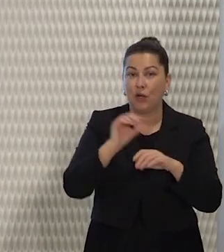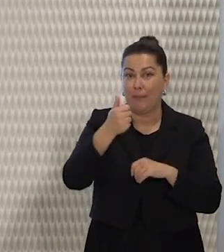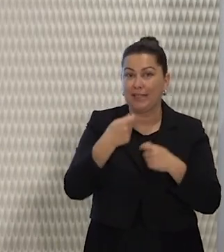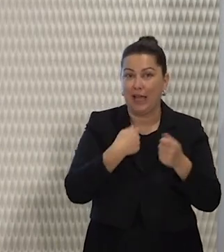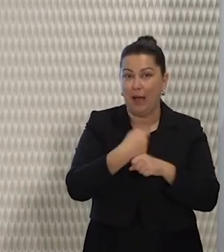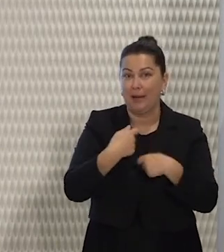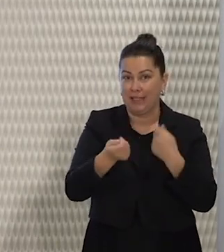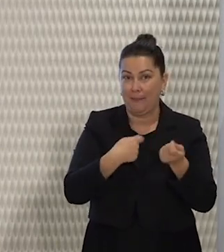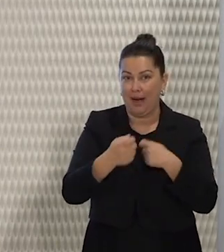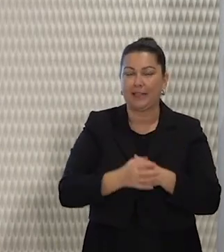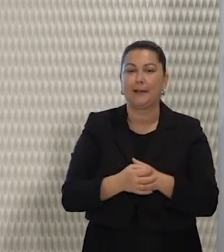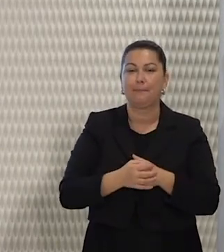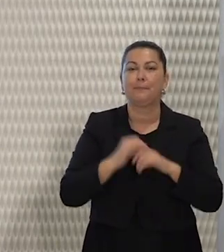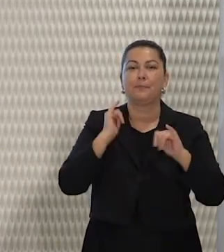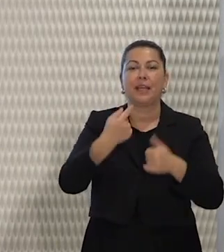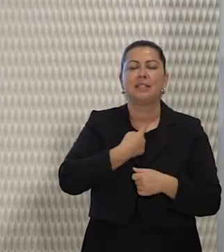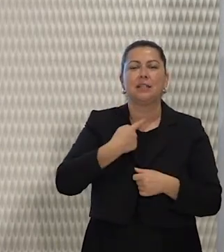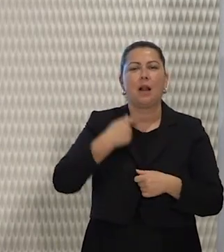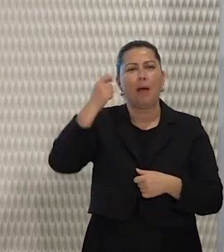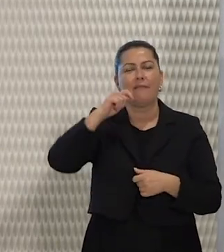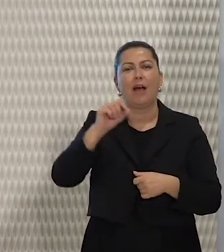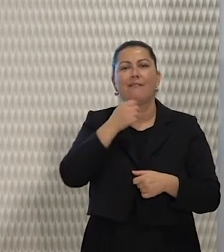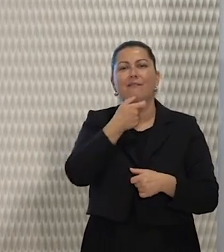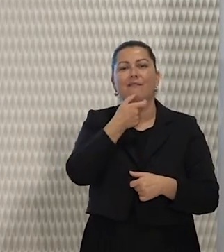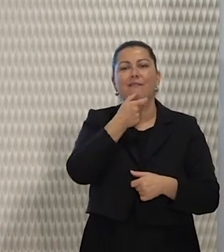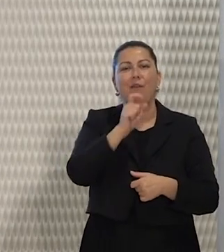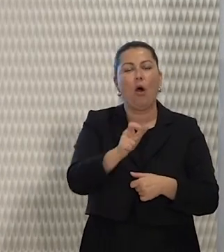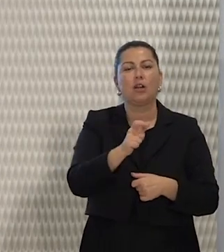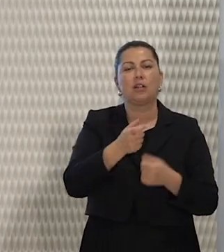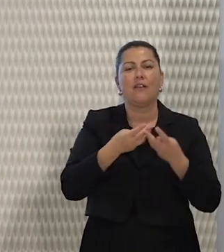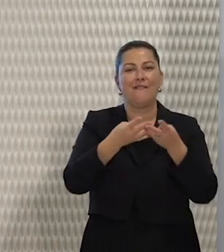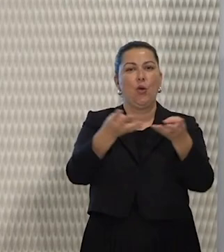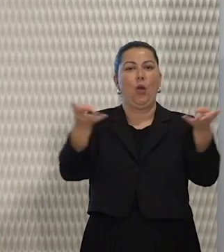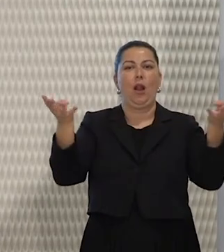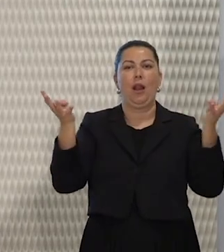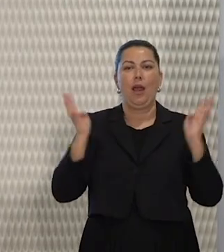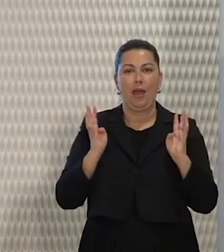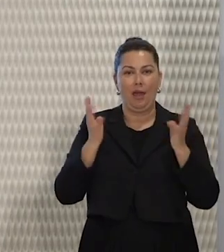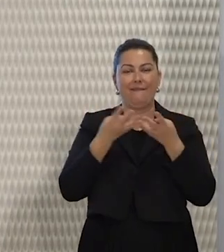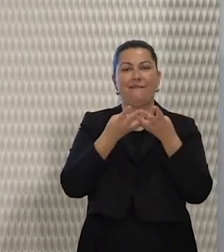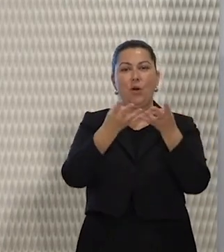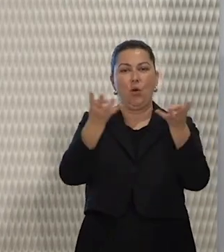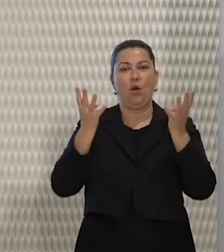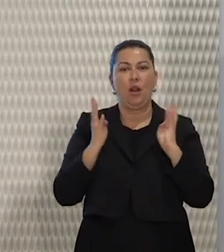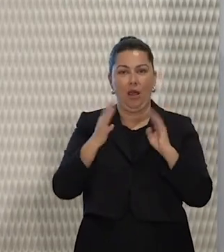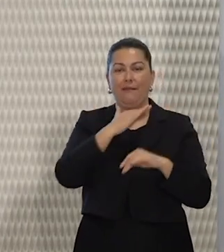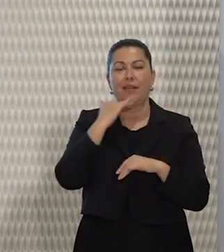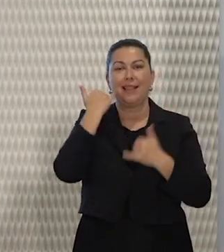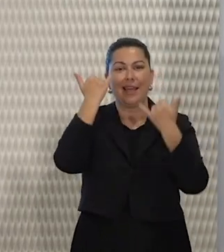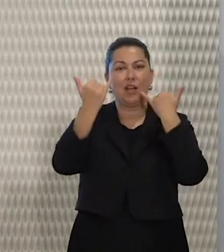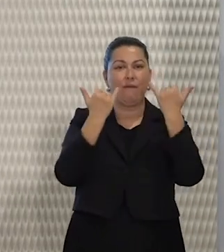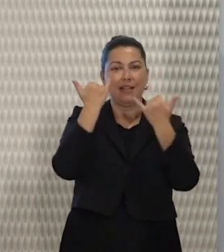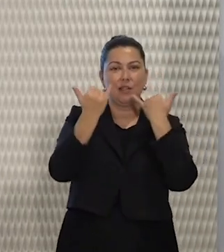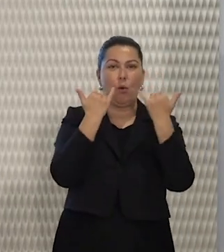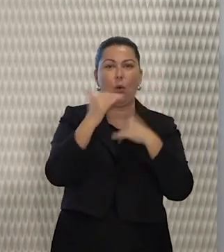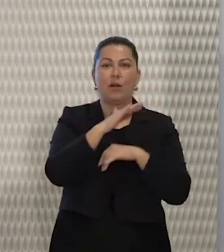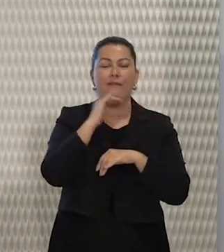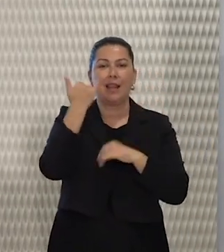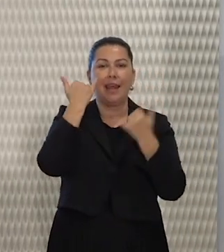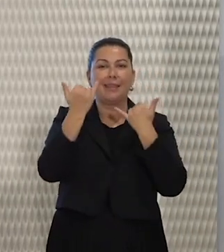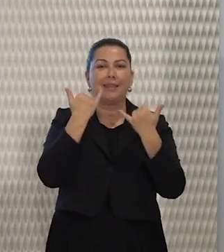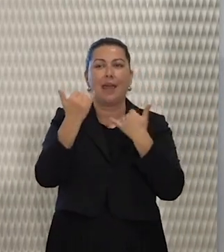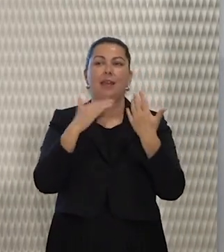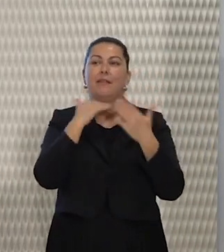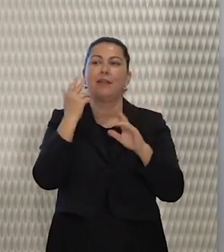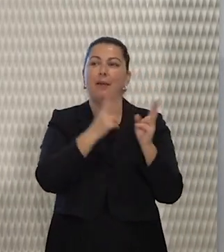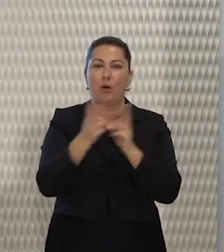Ja, also was mir heute einfällt, ist das Wort Fülle. Also es ist eine Fülle da an ganz viel Innovation, an Ideen, an Möglichkeiten. Auch bei uns in